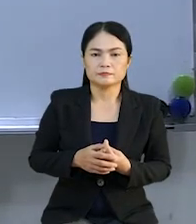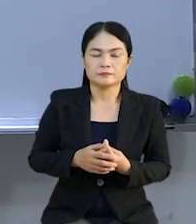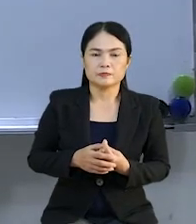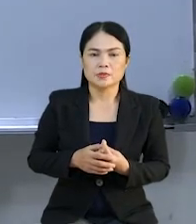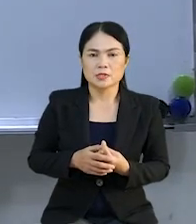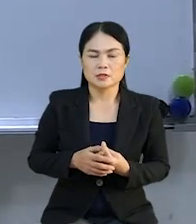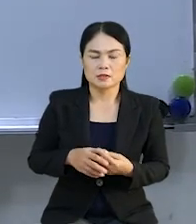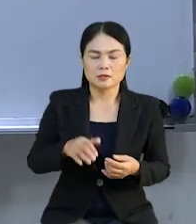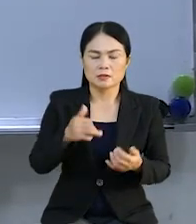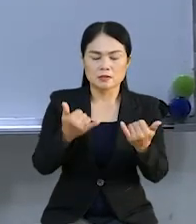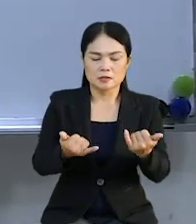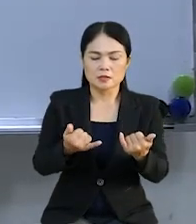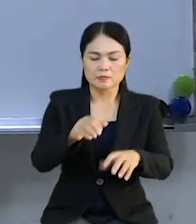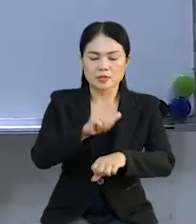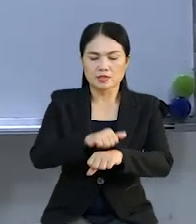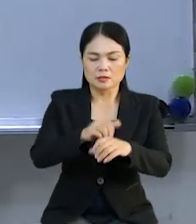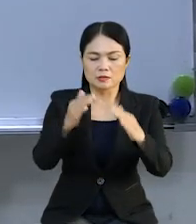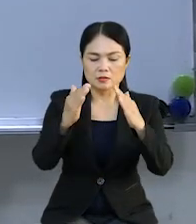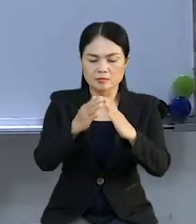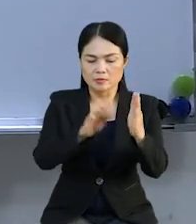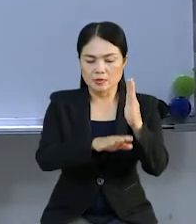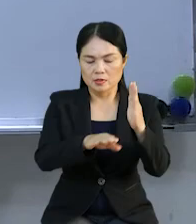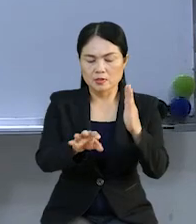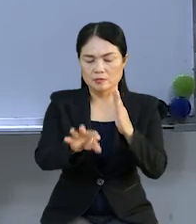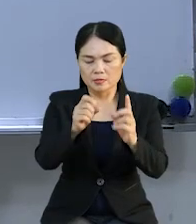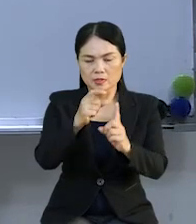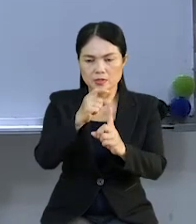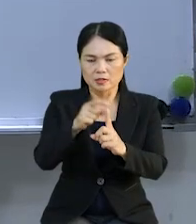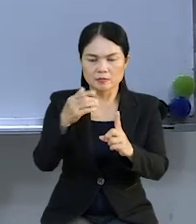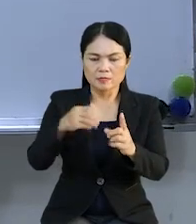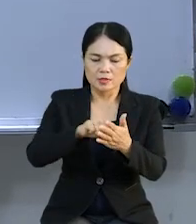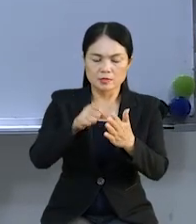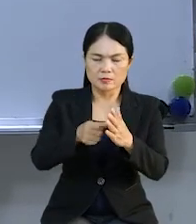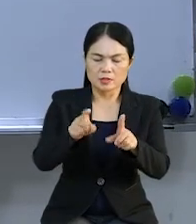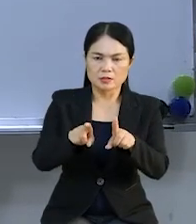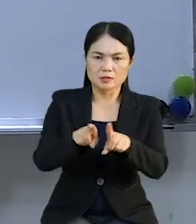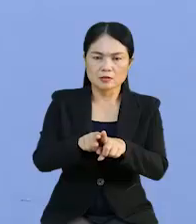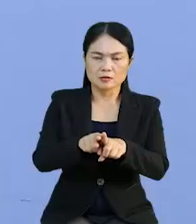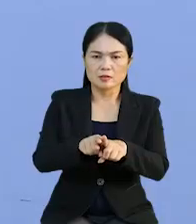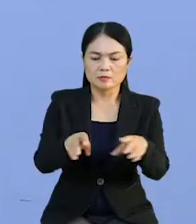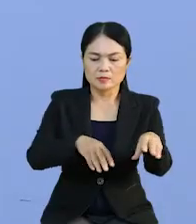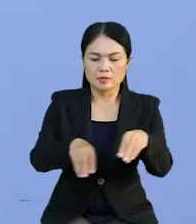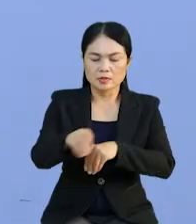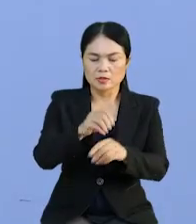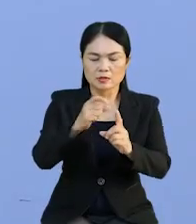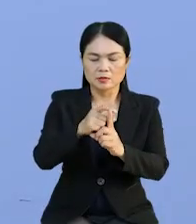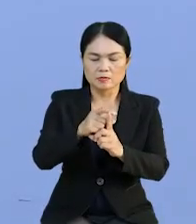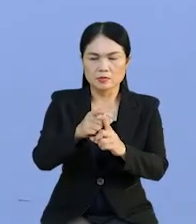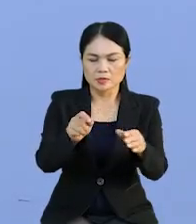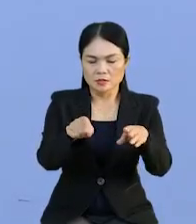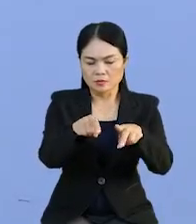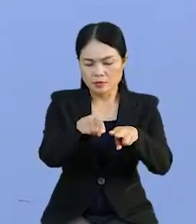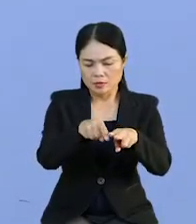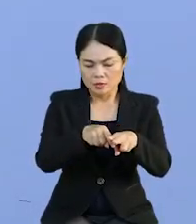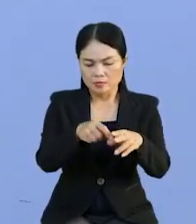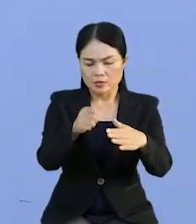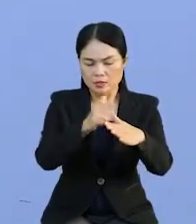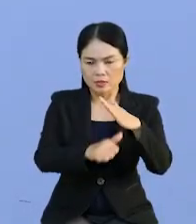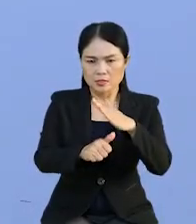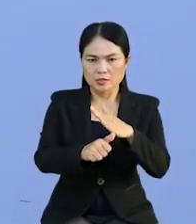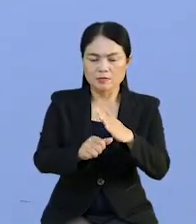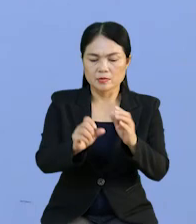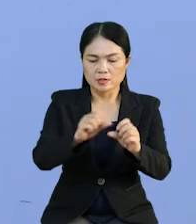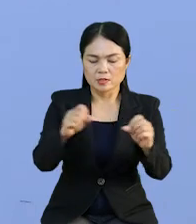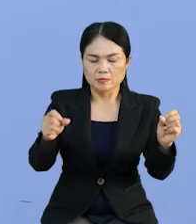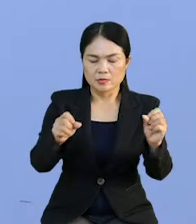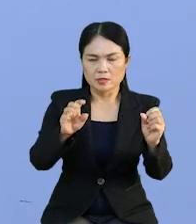បាទនេះកិច្ចការផ្ទះយើងថ្ងៃមុនគឺថាឲ្យកូនរកពាក្យដែលមានន័យដូចគ្នាមកជំនួសពាក្យដែលមានគំនូសពីក្រោមអញ្ចឹងយើងមានល